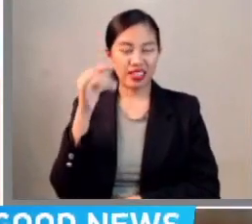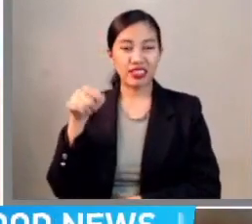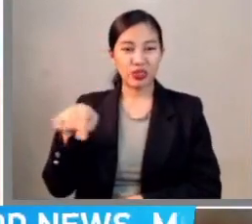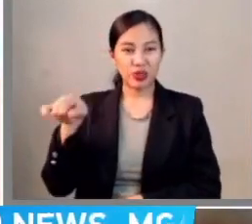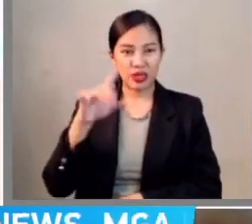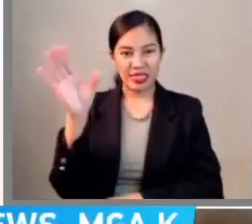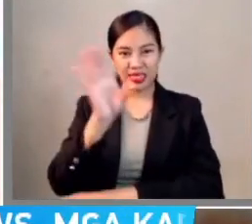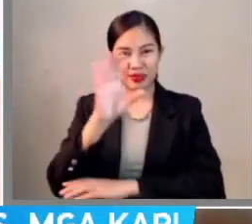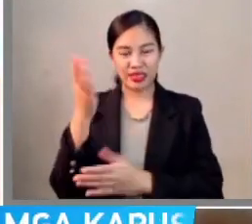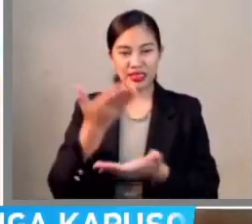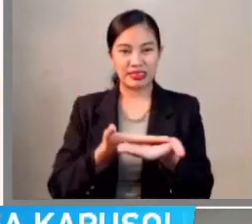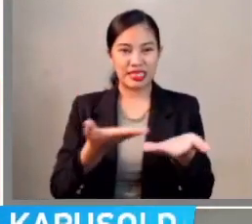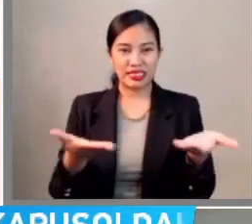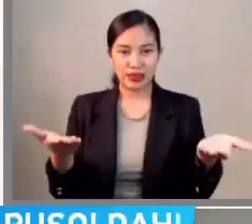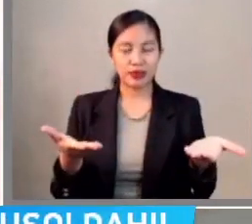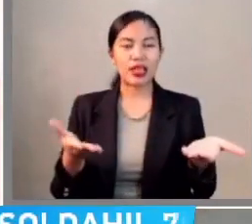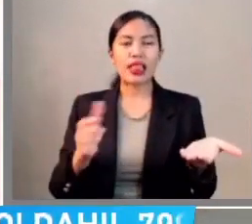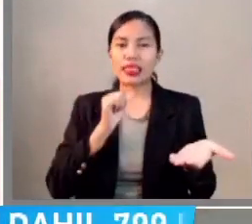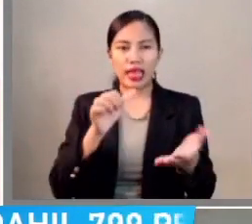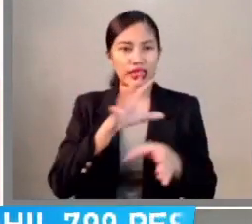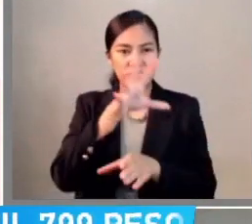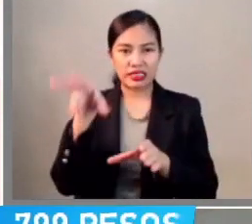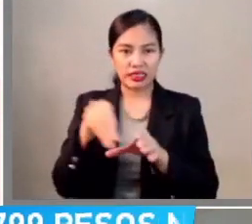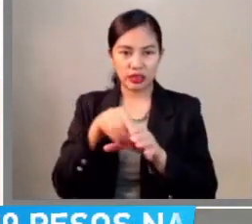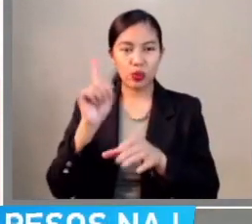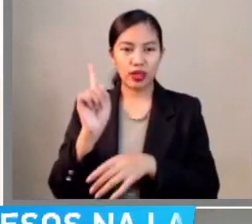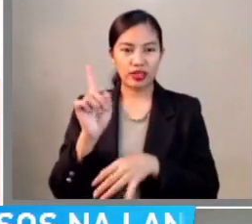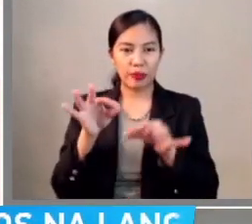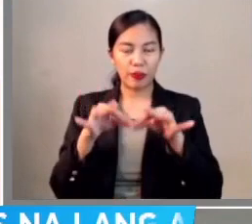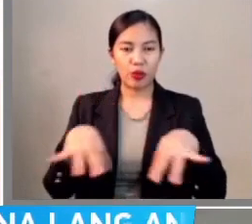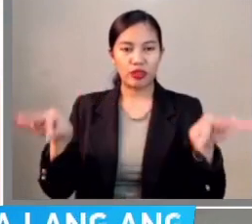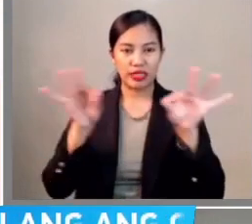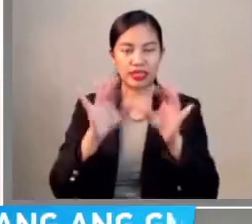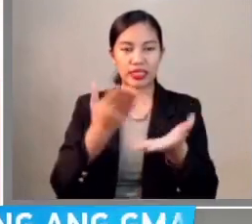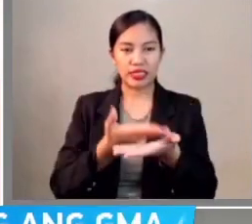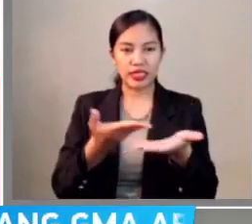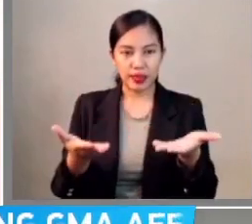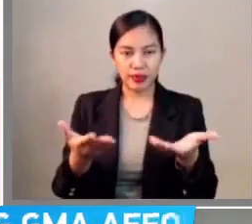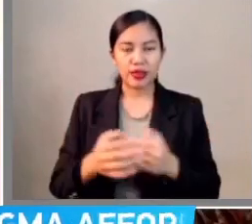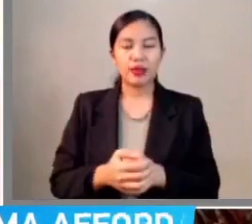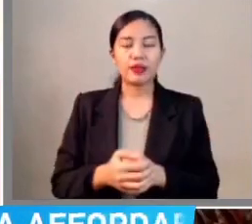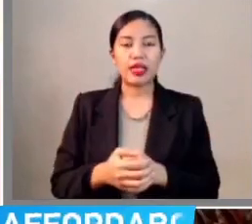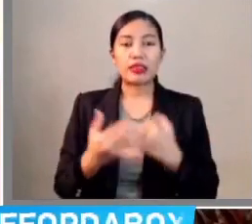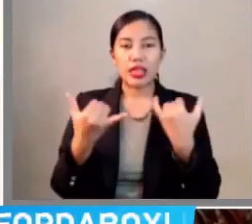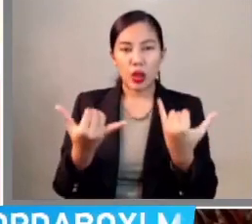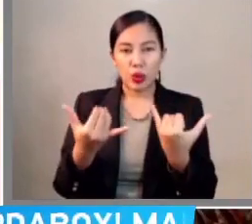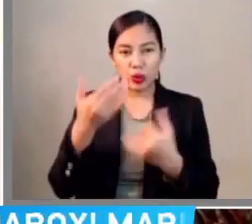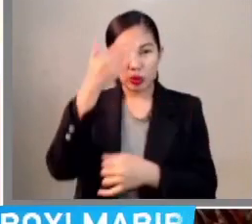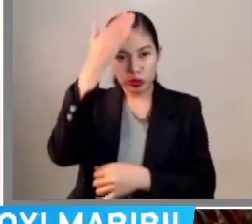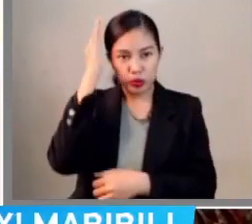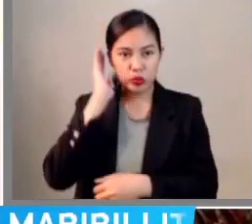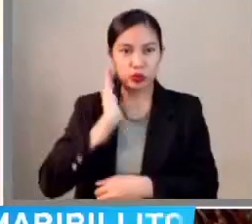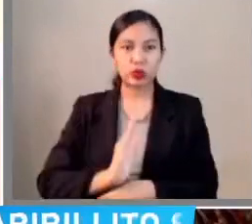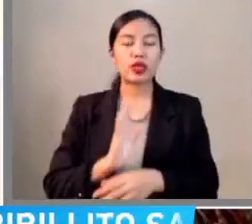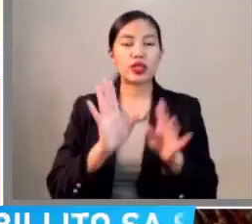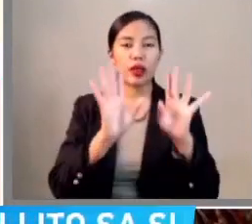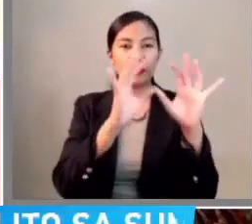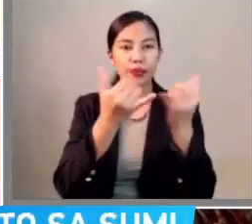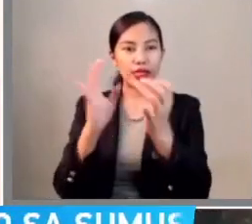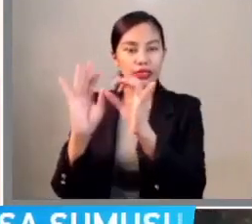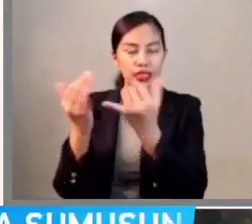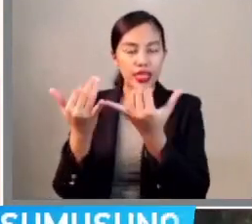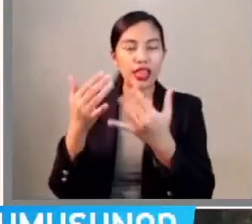pwedeng diktahan ang presyo nito. Pakiusap nila sa manufacturers, limitahan lang ang dagdag singil na hindi lalampas